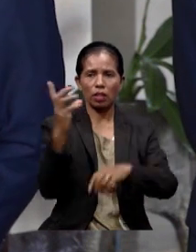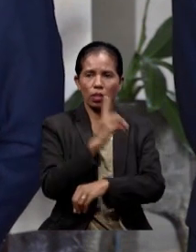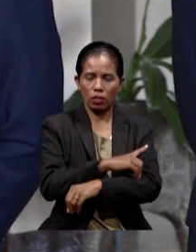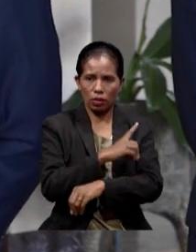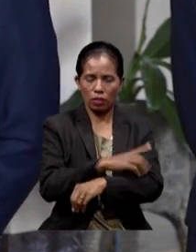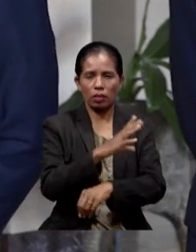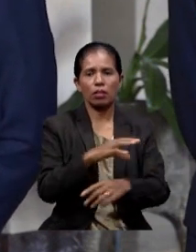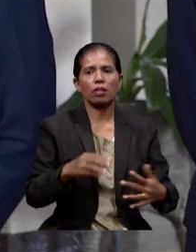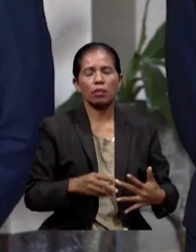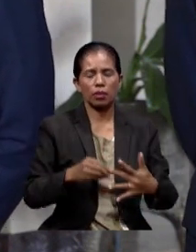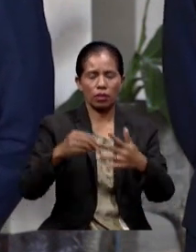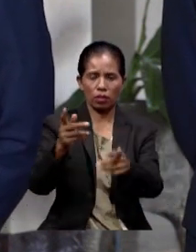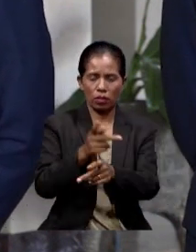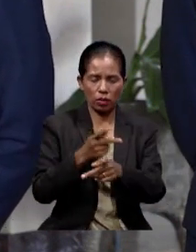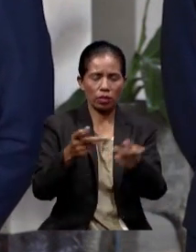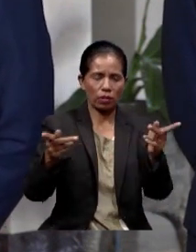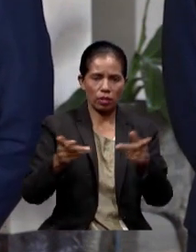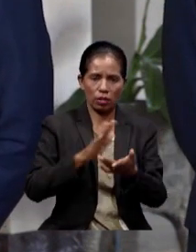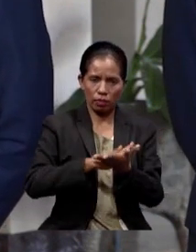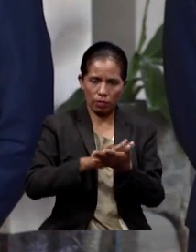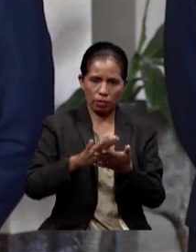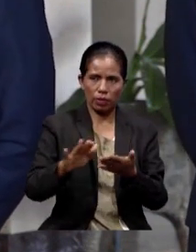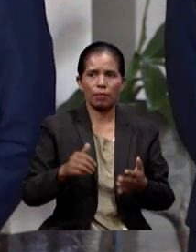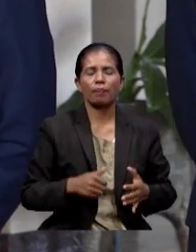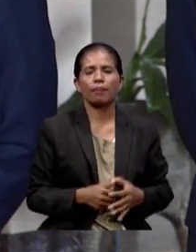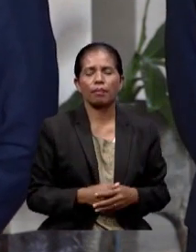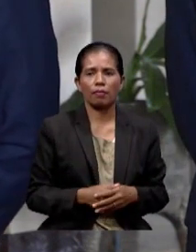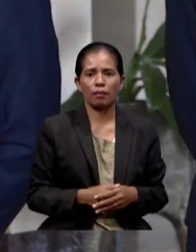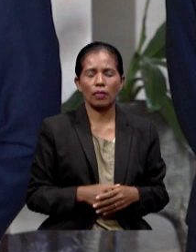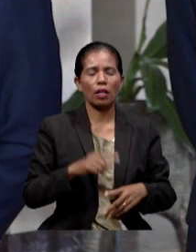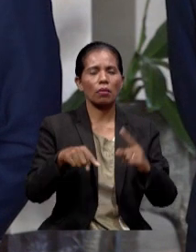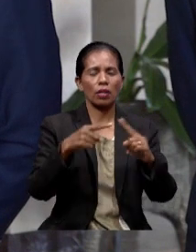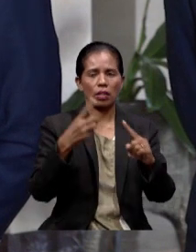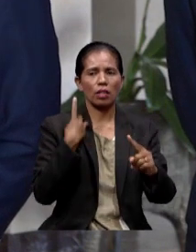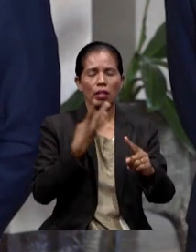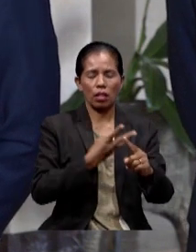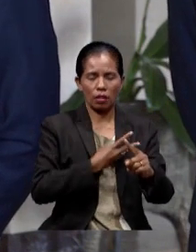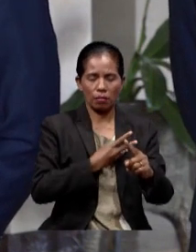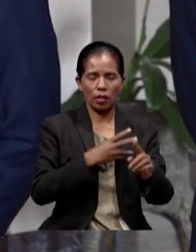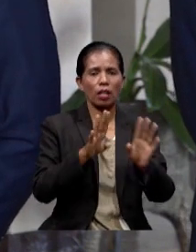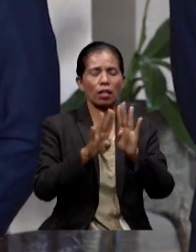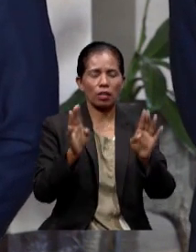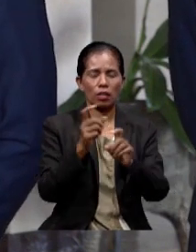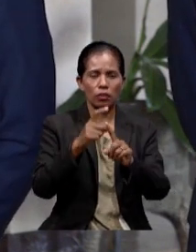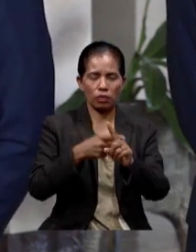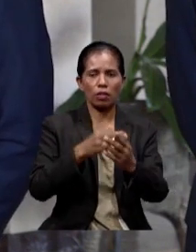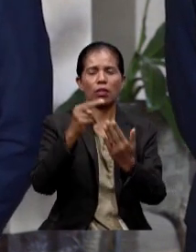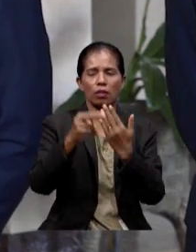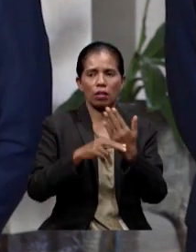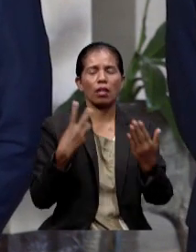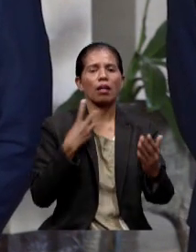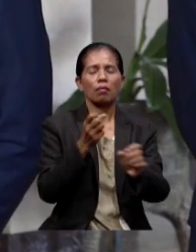no liu-liu asegura meio ambiente. Ini ba mahira ami halo lansamento iha bulan November, an ami